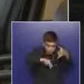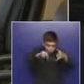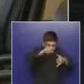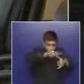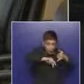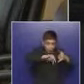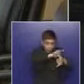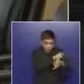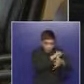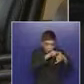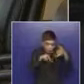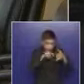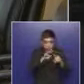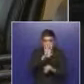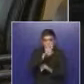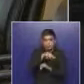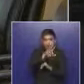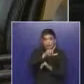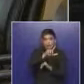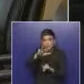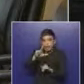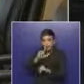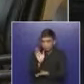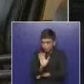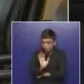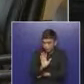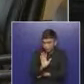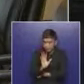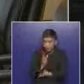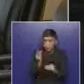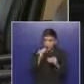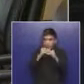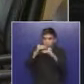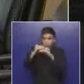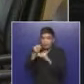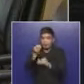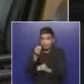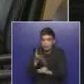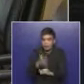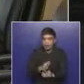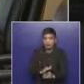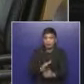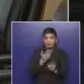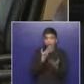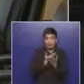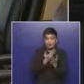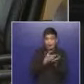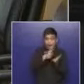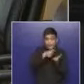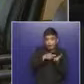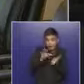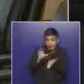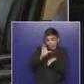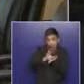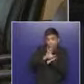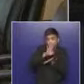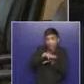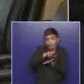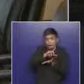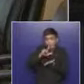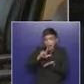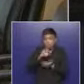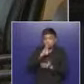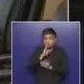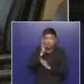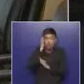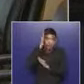ป็นระดับ 4,000 ล้านปัจจุบันท่านได้รับเม็ดเงินภาษีประมาณ 4,000 ล้านบาทนะครับถ้าเกิดอนาคต